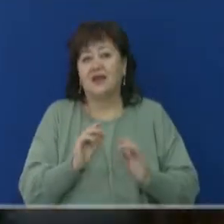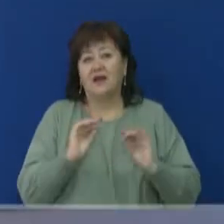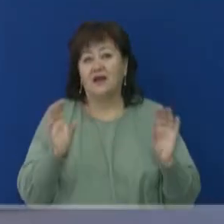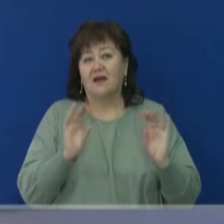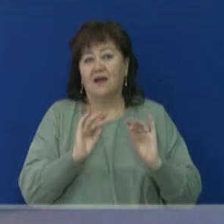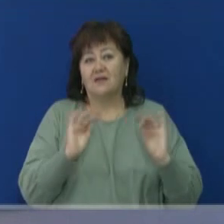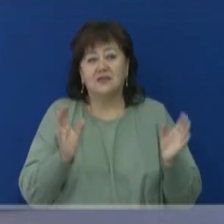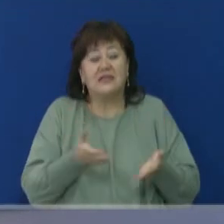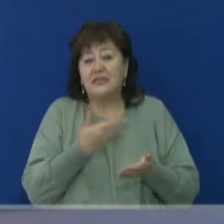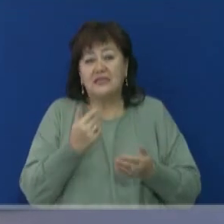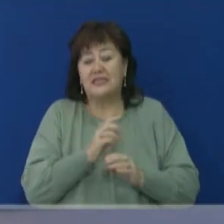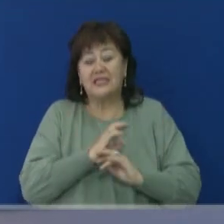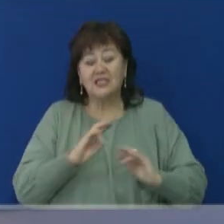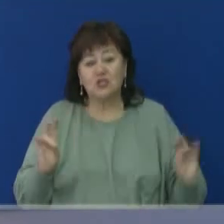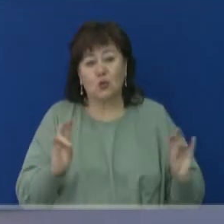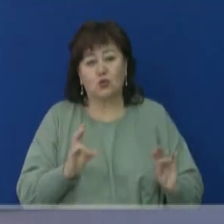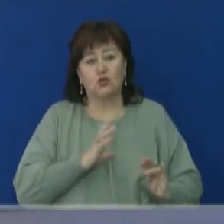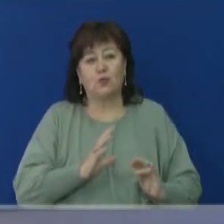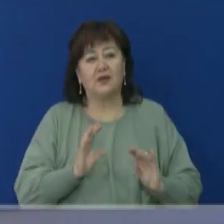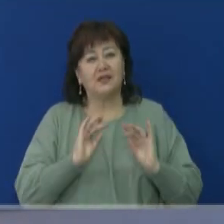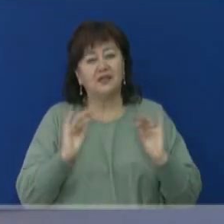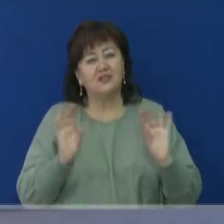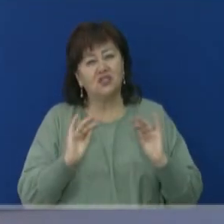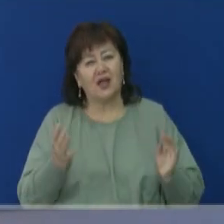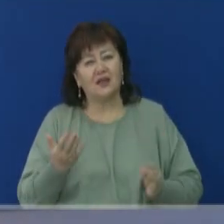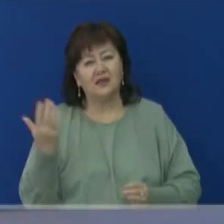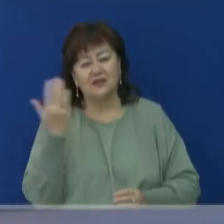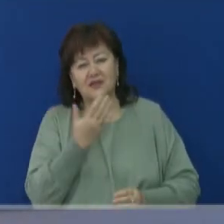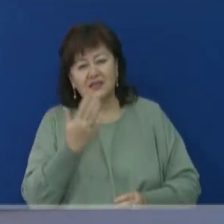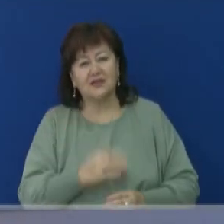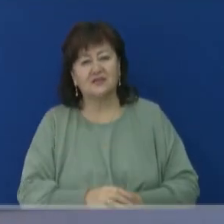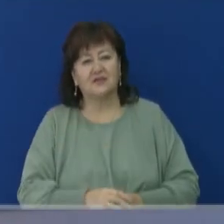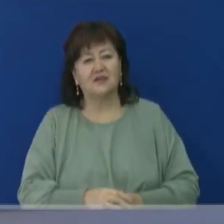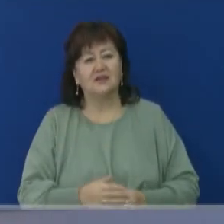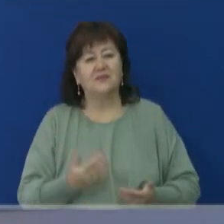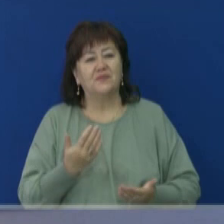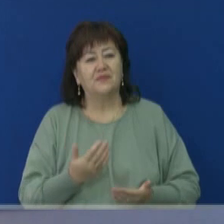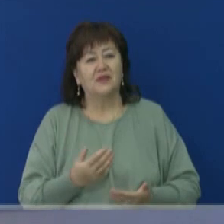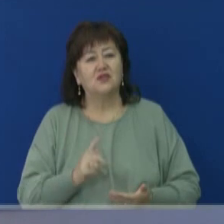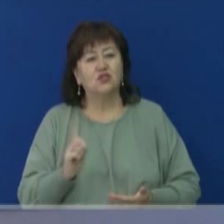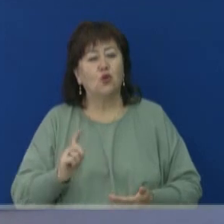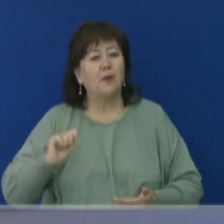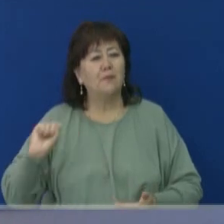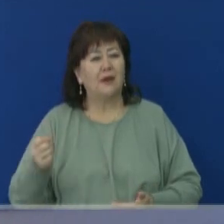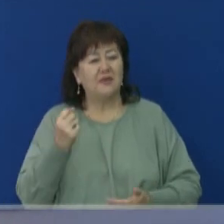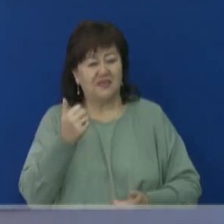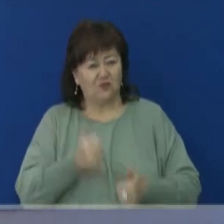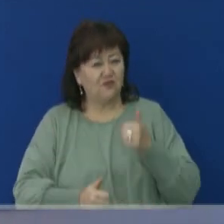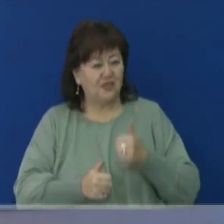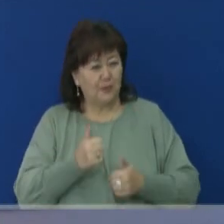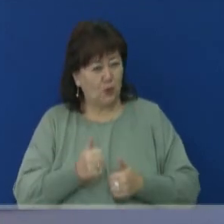болуы керек. Бұл байқау Оралхан Бөкей атындағы байқаудың жүлдегері атану шын